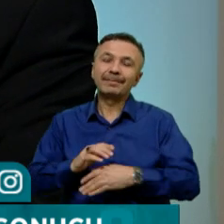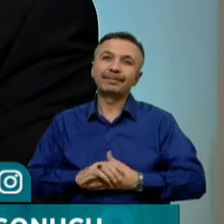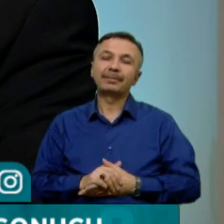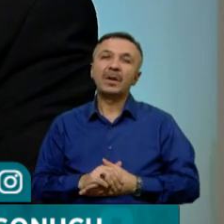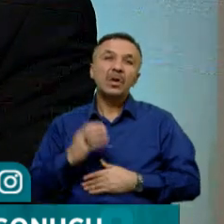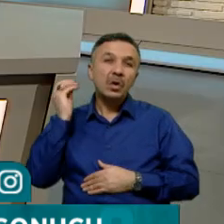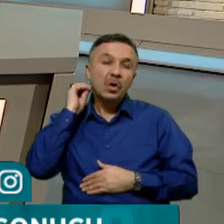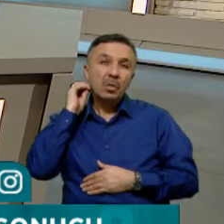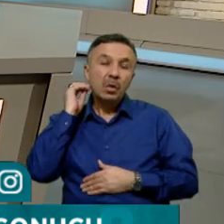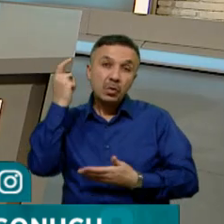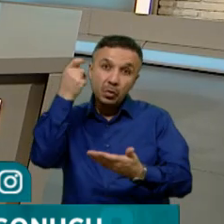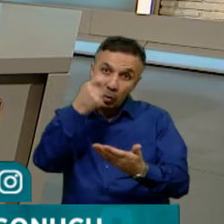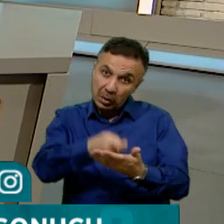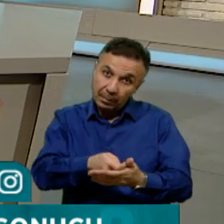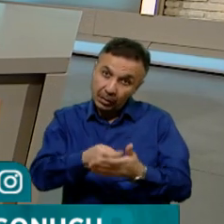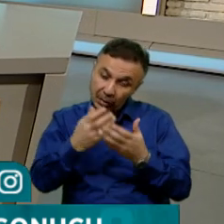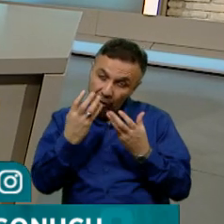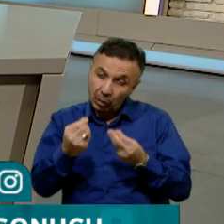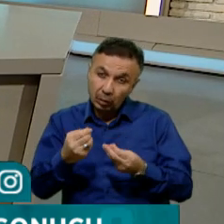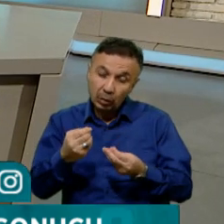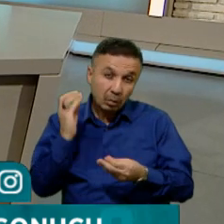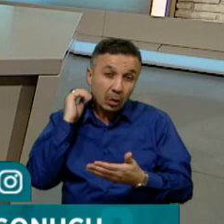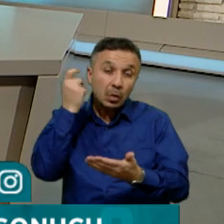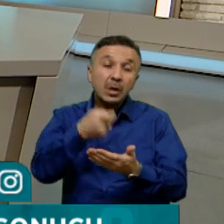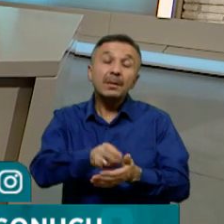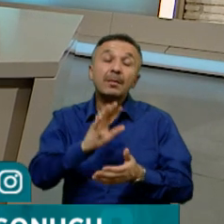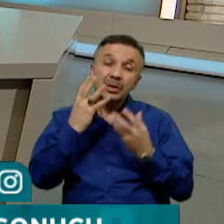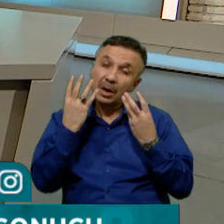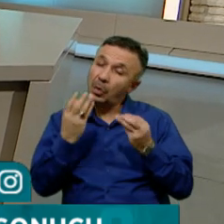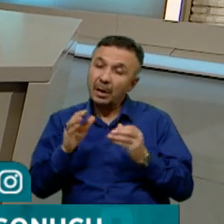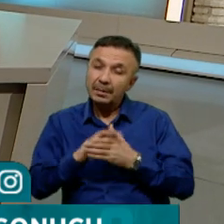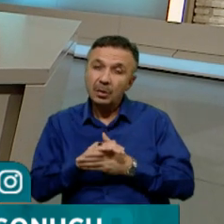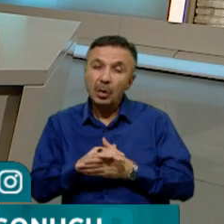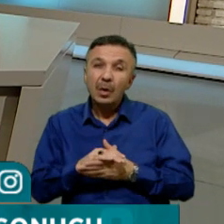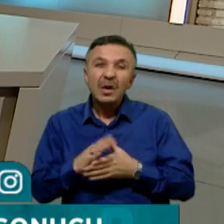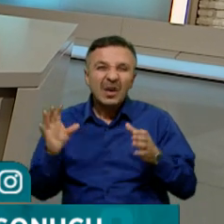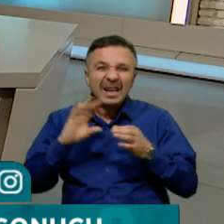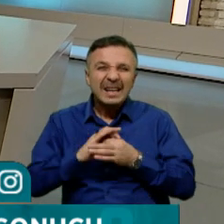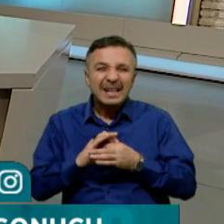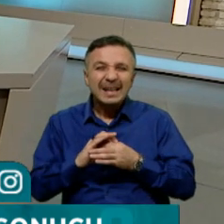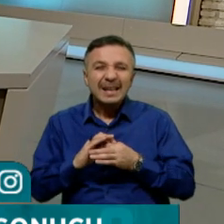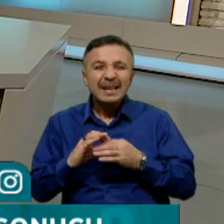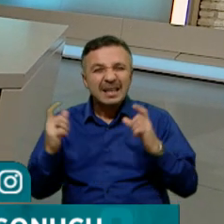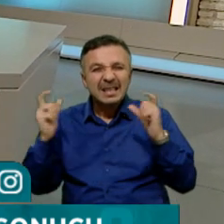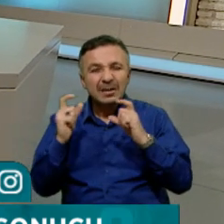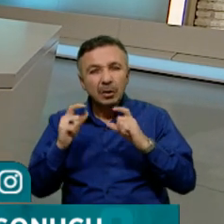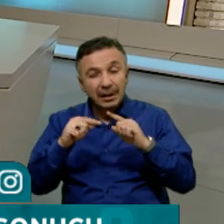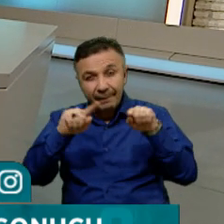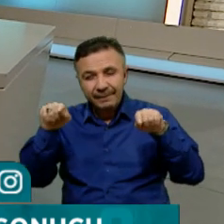borcu ödenmiş de olabilir ödenmemiş de olabilir o ilgili sigorta firması bankanın